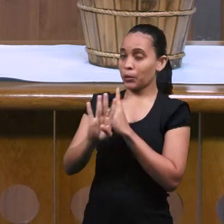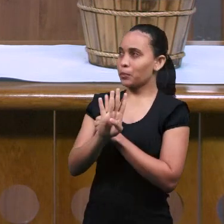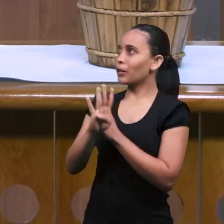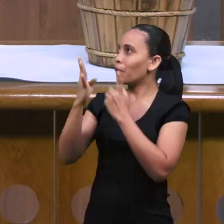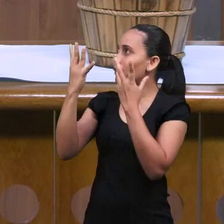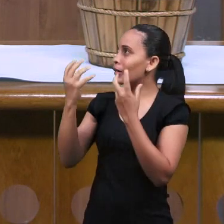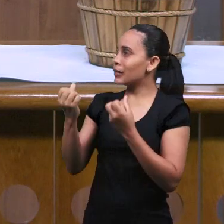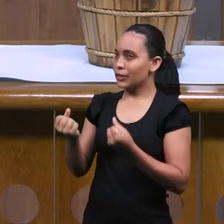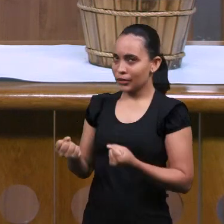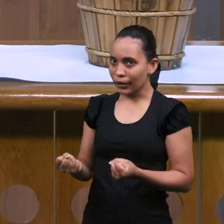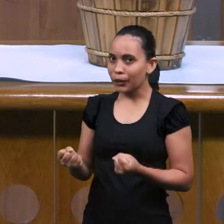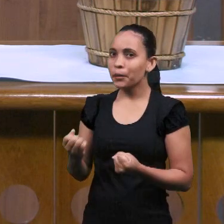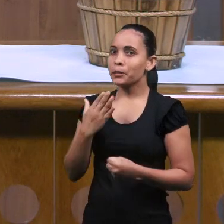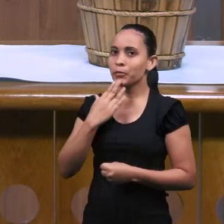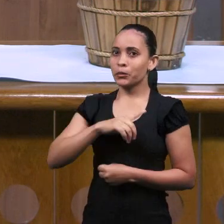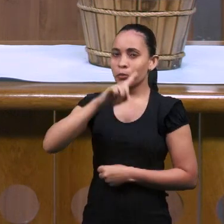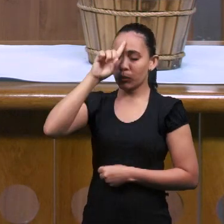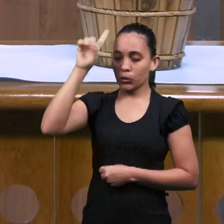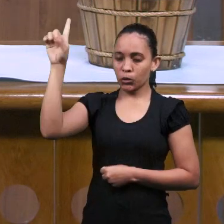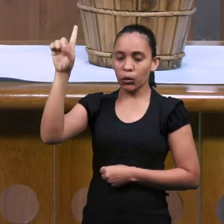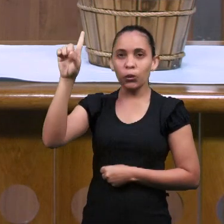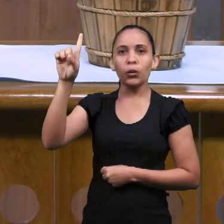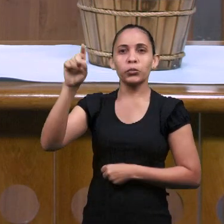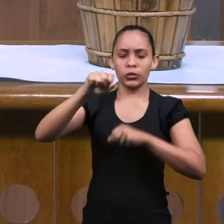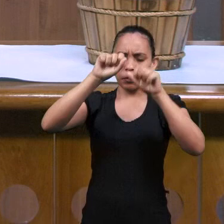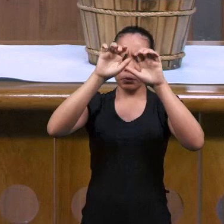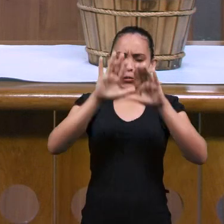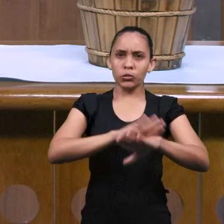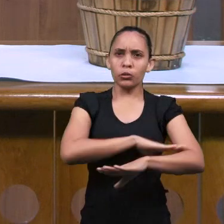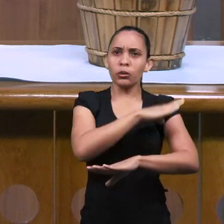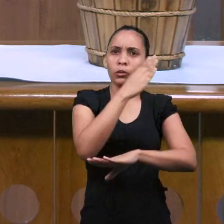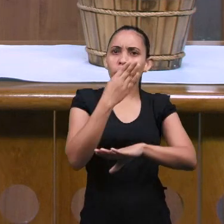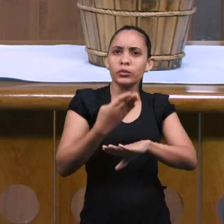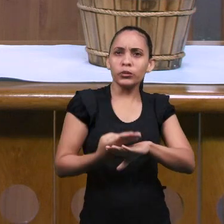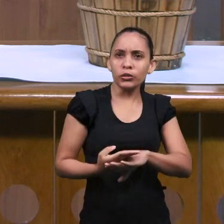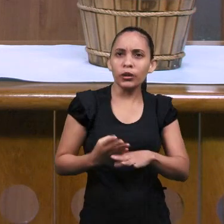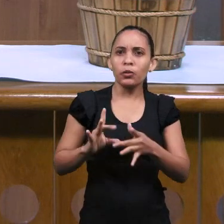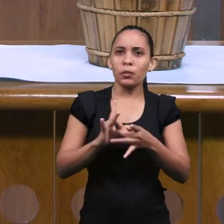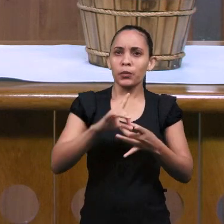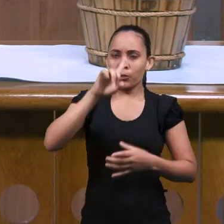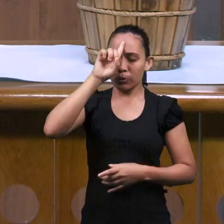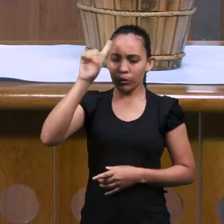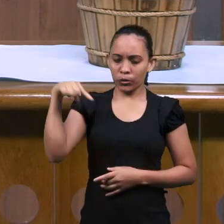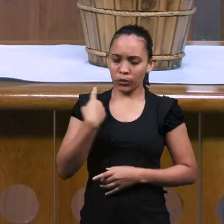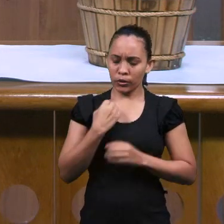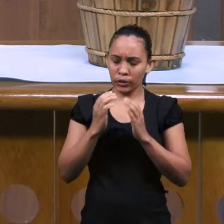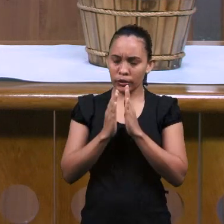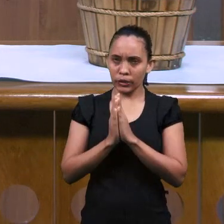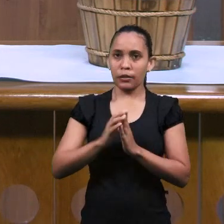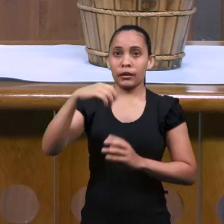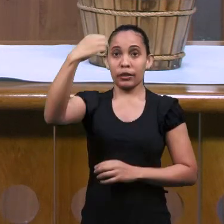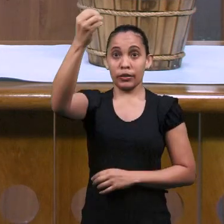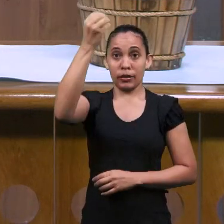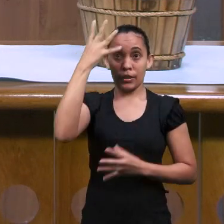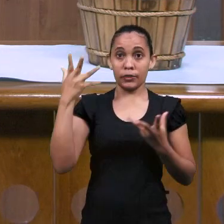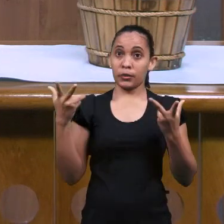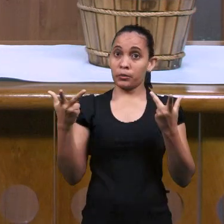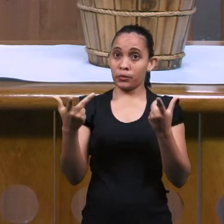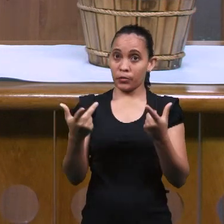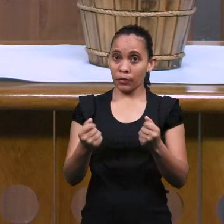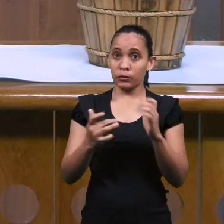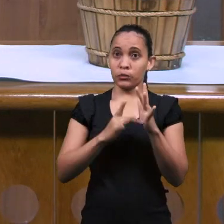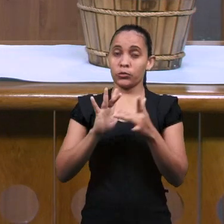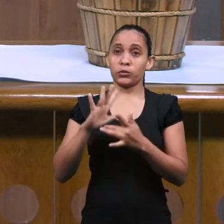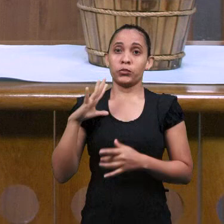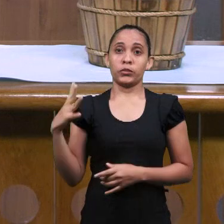publique dominicane, conduis-nous pendant cette journée dans ta présence. C'est la prière que nous faisons et ton nom, nous disons que la grâce merveilleuse du Seigneur et